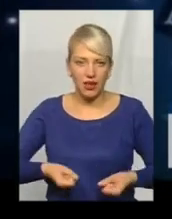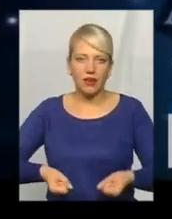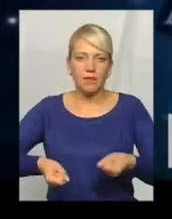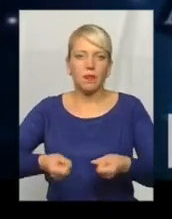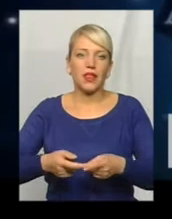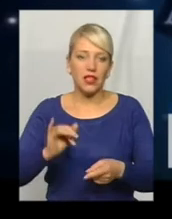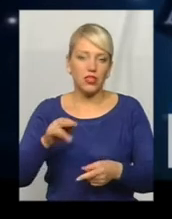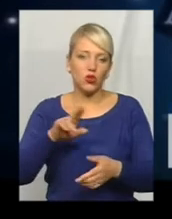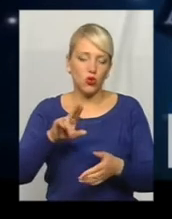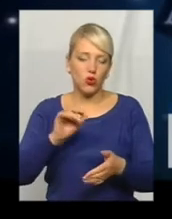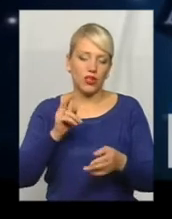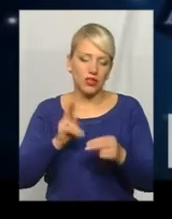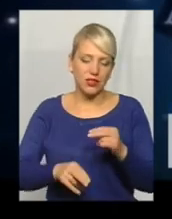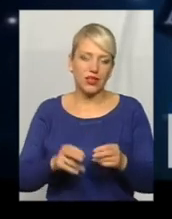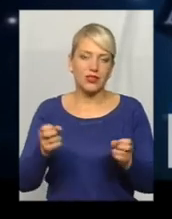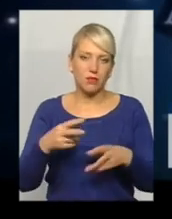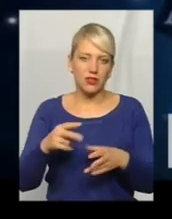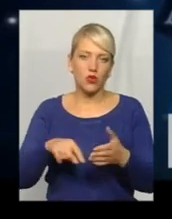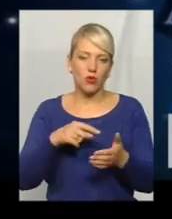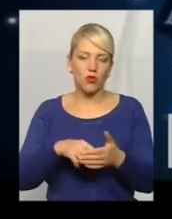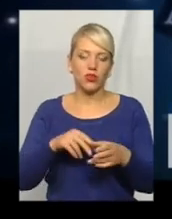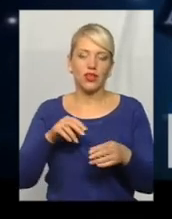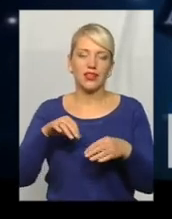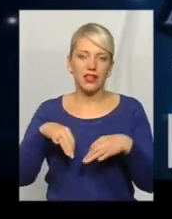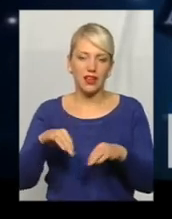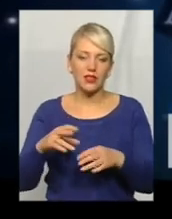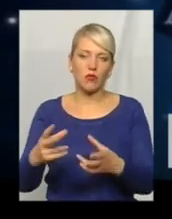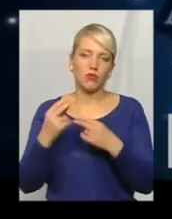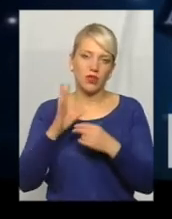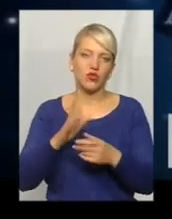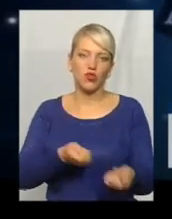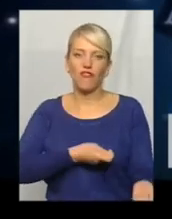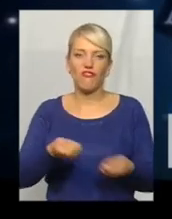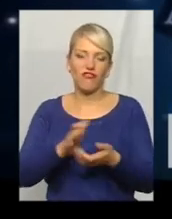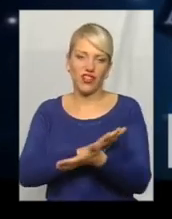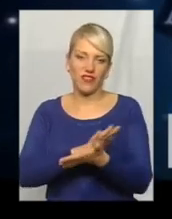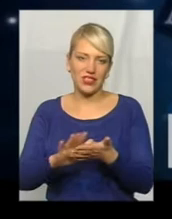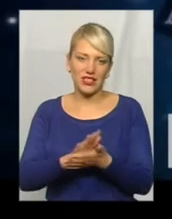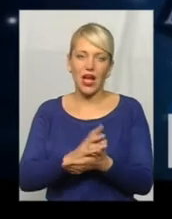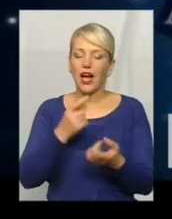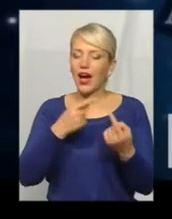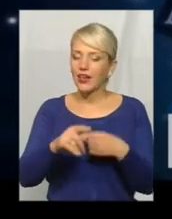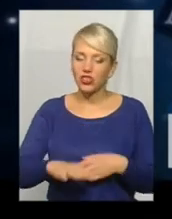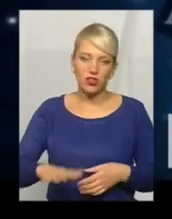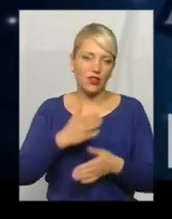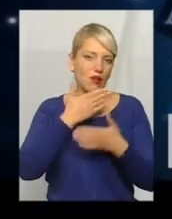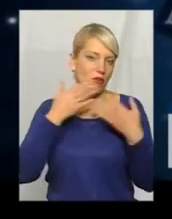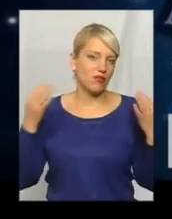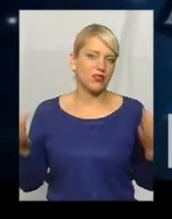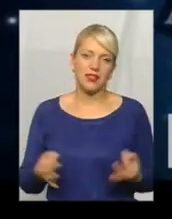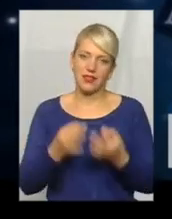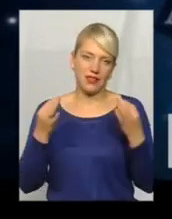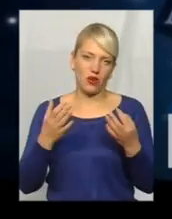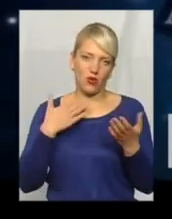неділі спецкомунтранс мені пообіцяв, що вивезе. Вся остальна територія, я до неї не маю ніякого відношення.